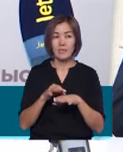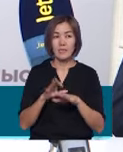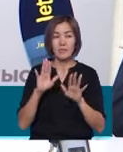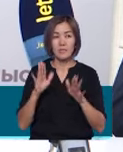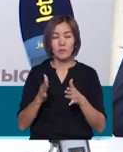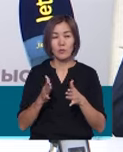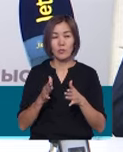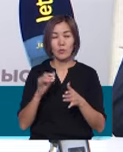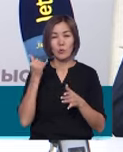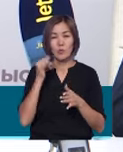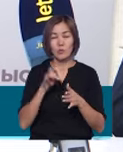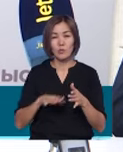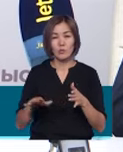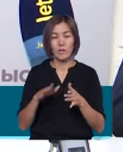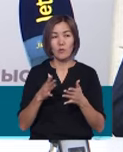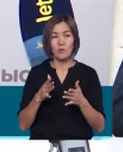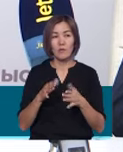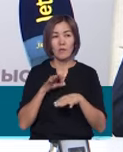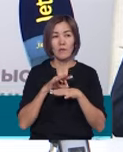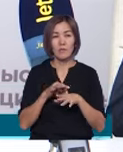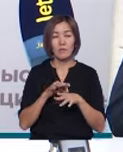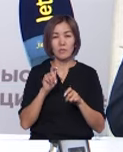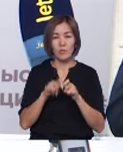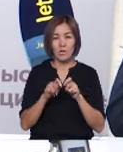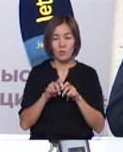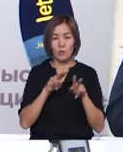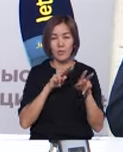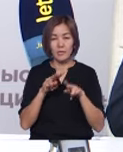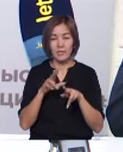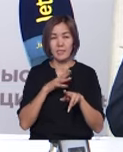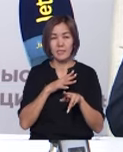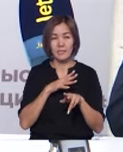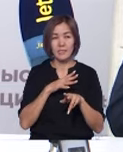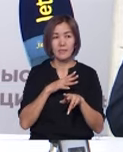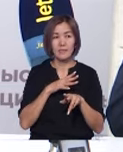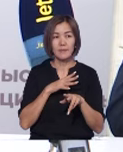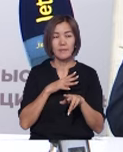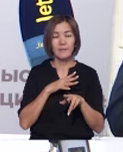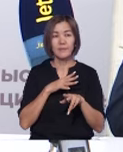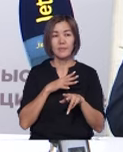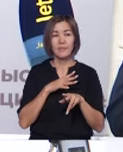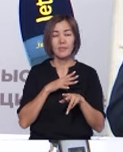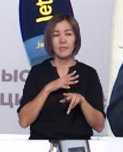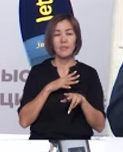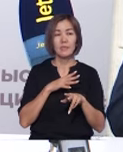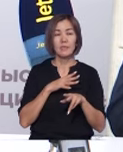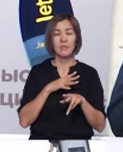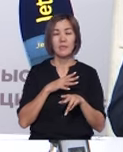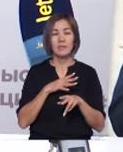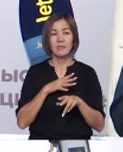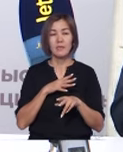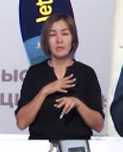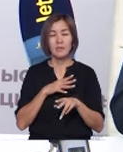в Уйгурском районе, органами государственной санэпидконтроля организованы противоэпидемические мероприятия. В